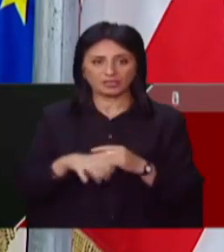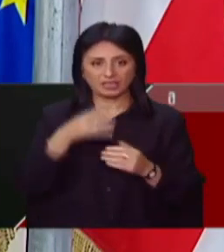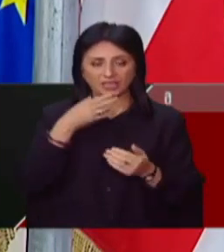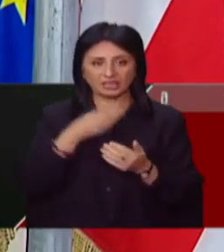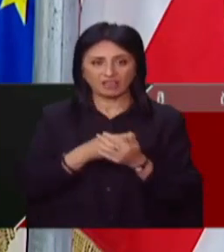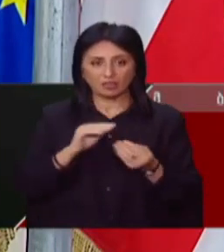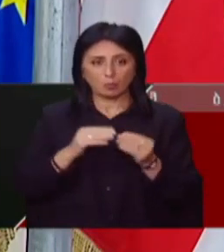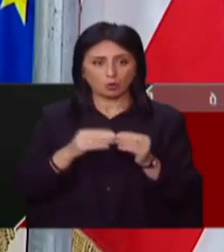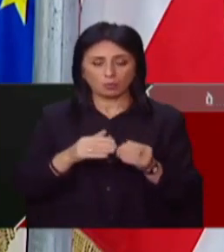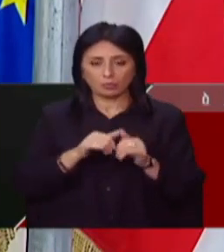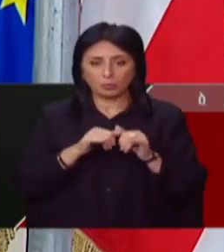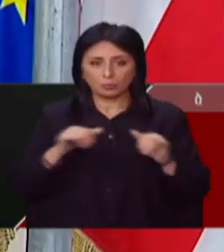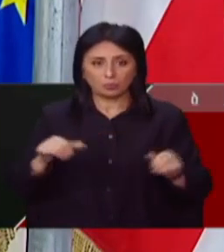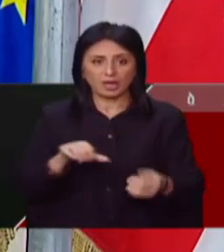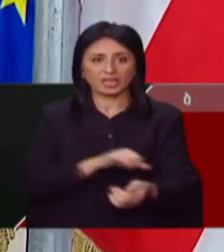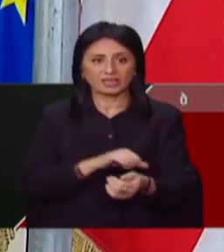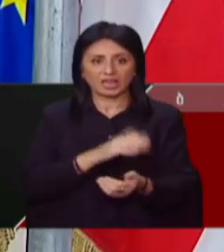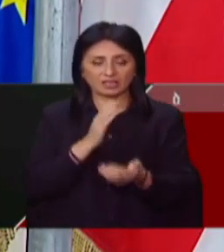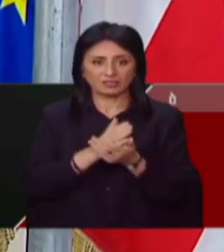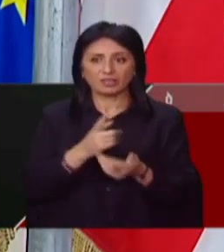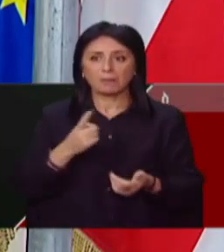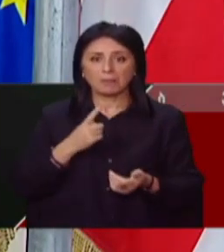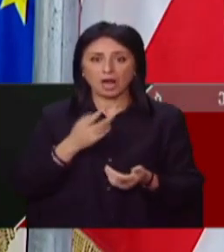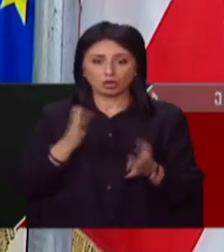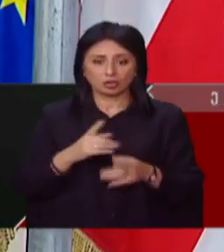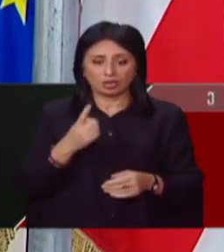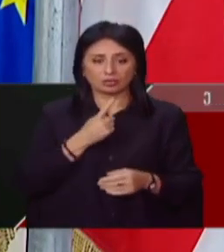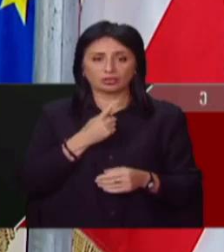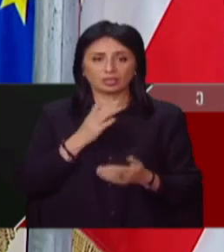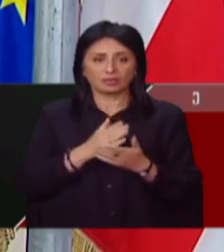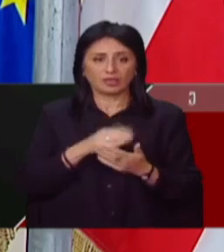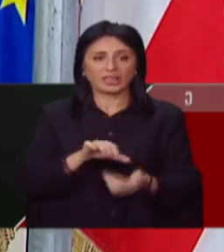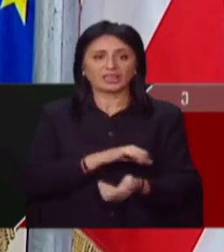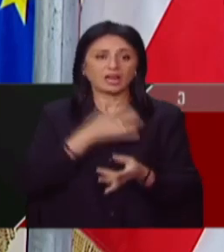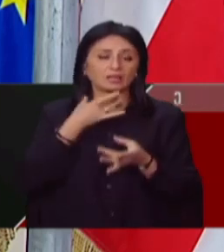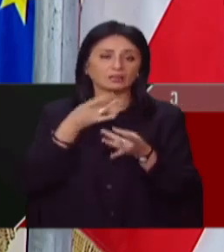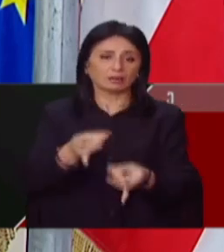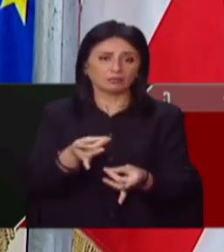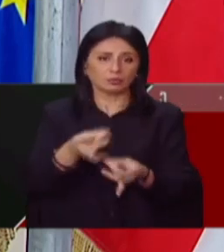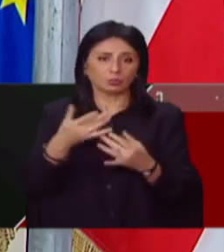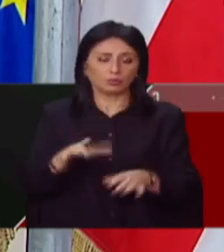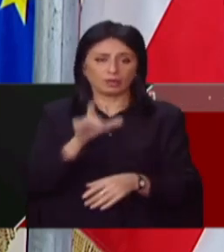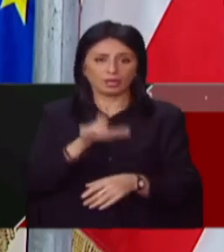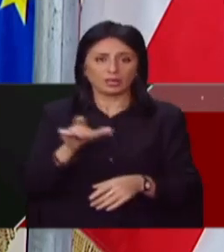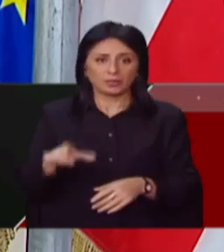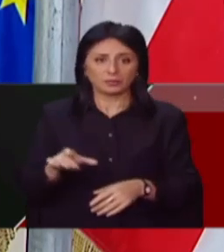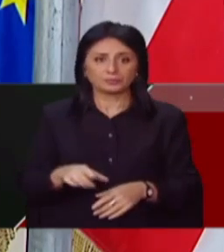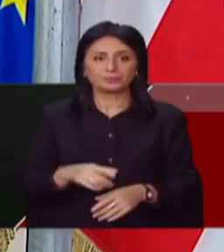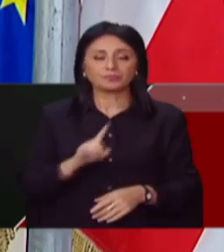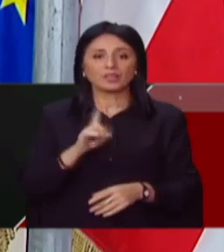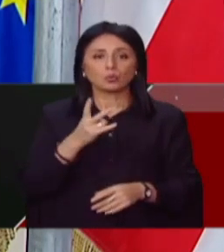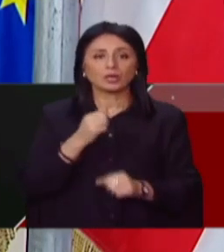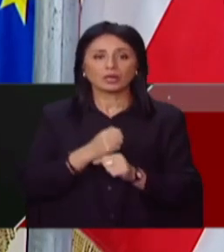თავიანთ პრობლემებთან სრულიად მარტო არიან დარჩენილები, არიან ნარკო დამოკიდებული ადამიანები. რა